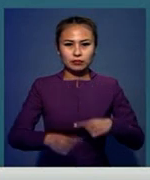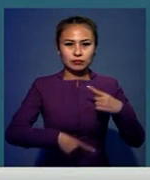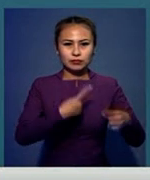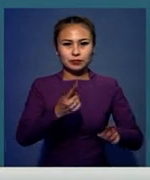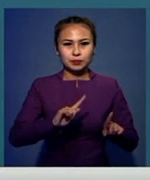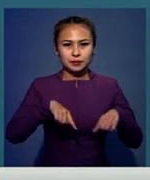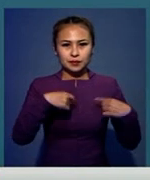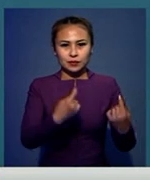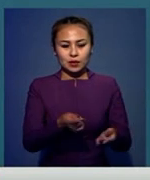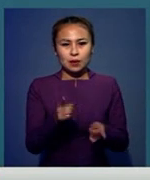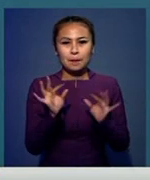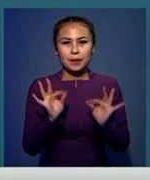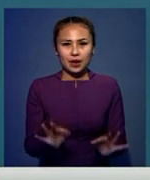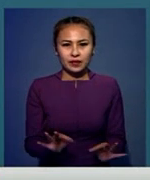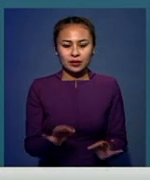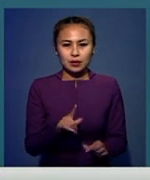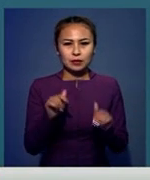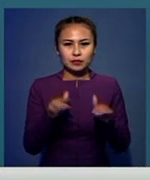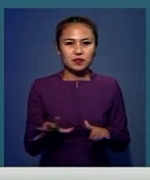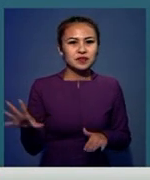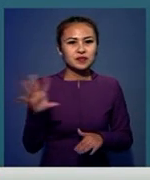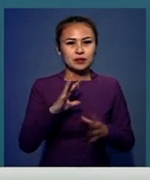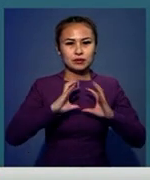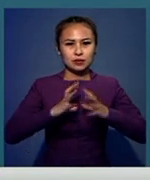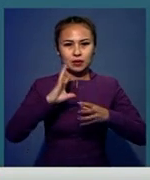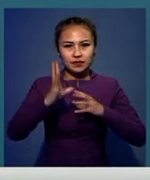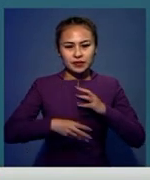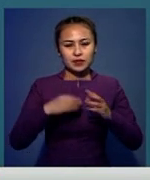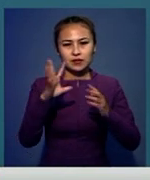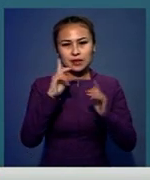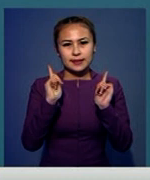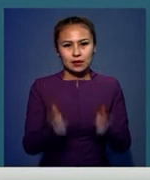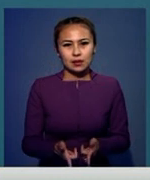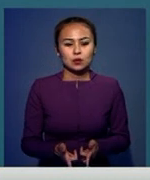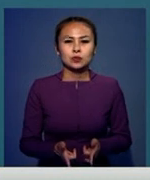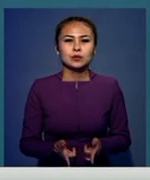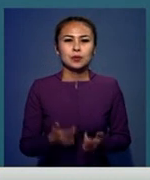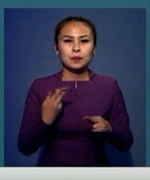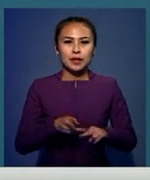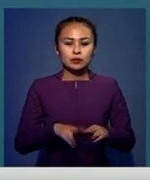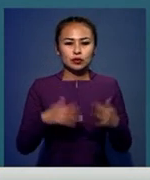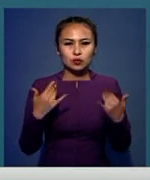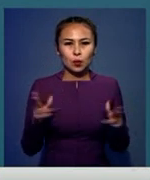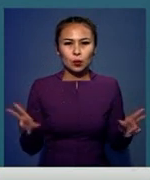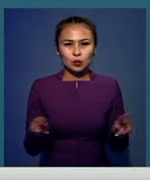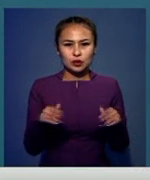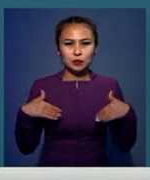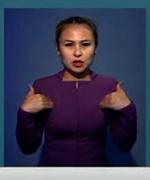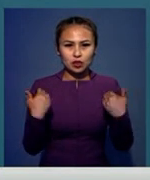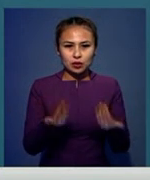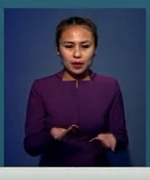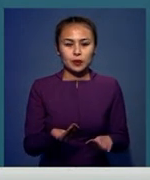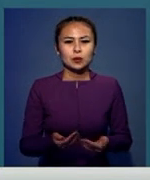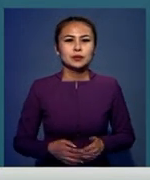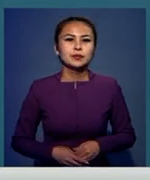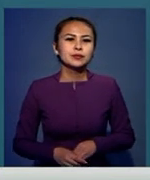бердім. Ол дұрыс. Ол шешімді бүкіл дүние болып қолдап жатыр. Сондықтан бүгінгі сайлау сәтті өтсін десін, құтты